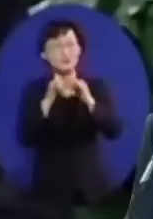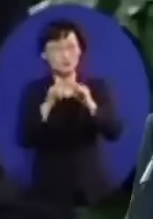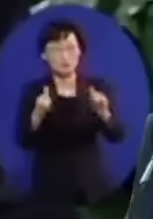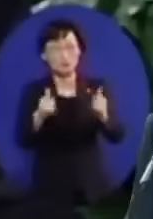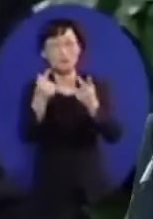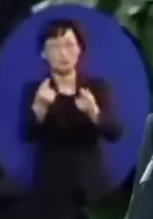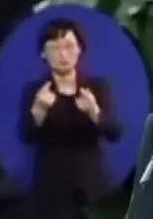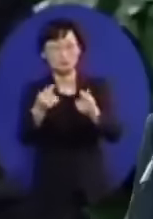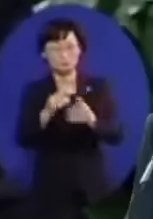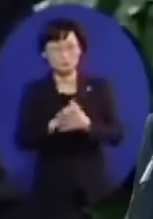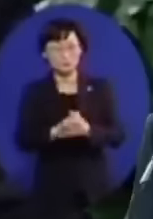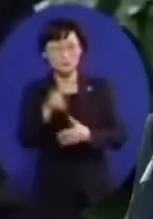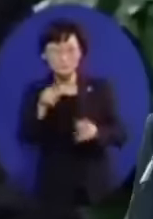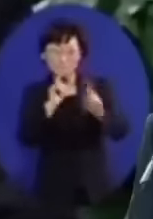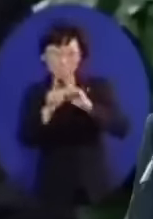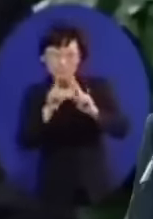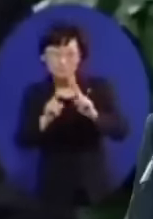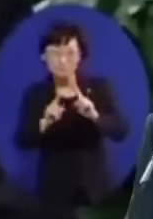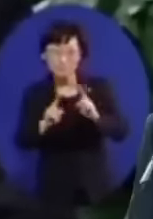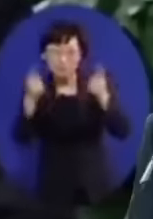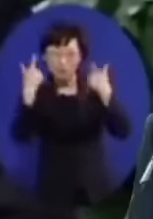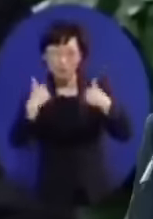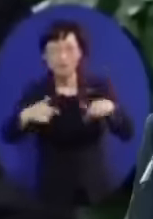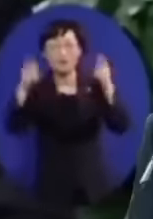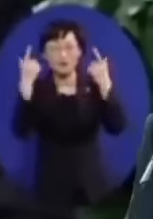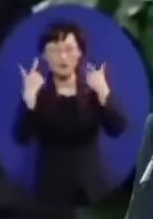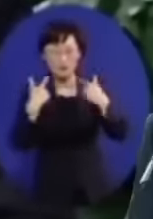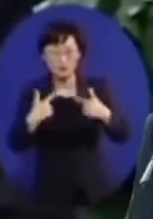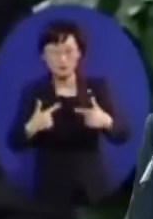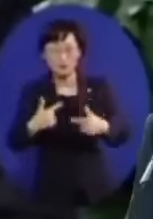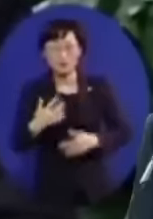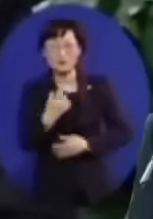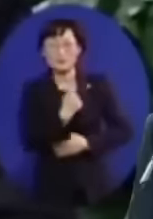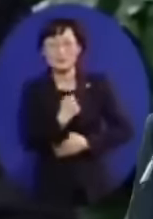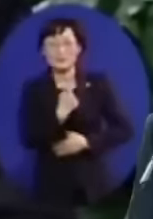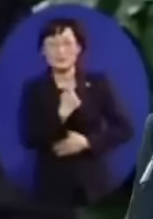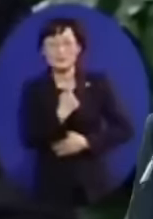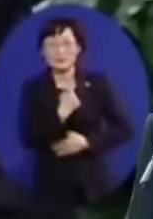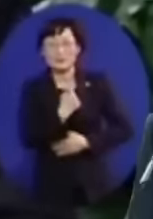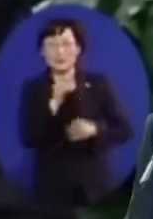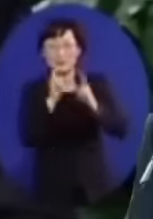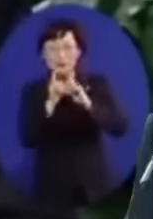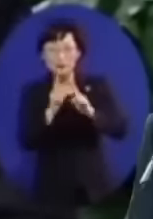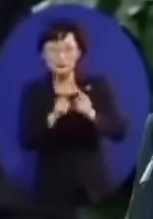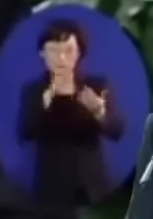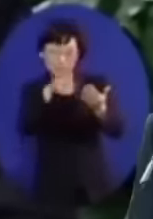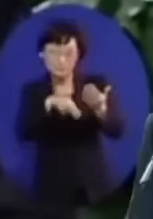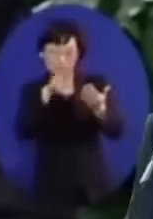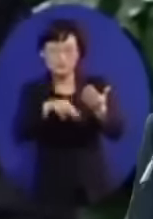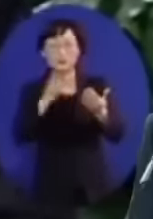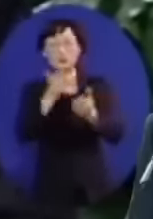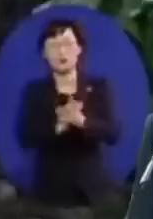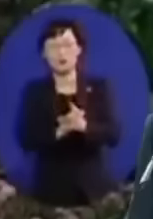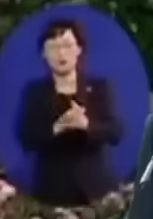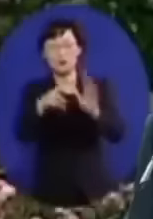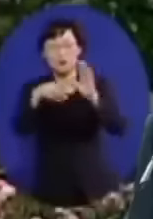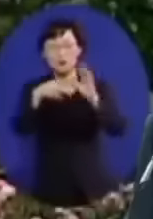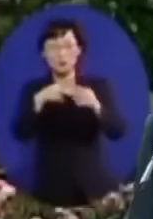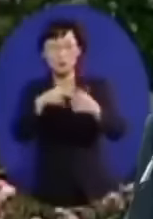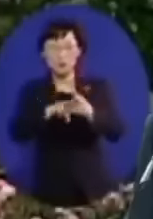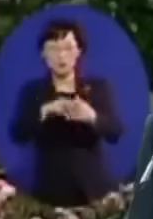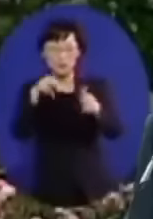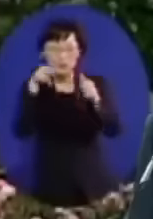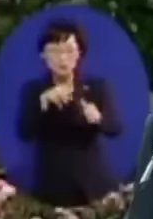이 말씀을 늘 휴대하고 말씀과 같이 해야 되는 것입니다. 신명기 17장 19절에